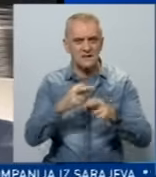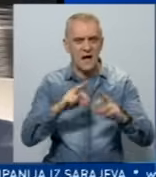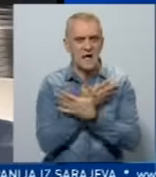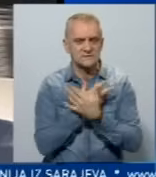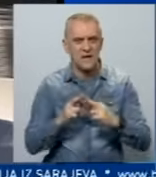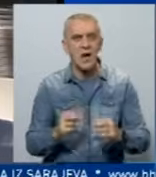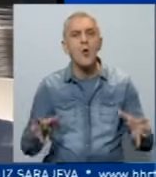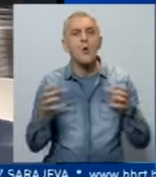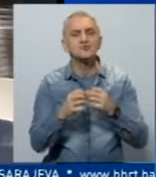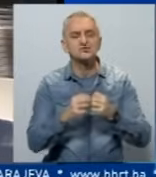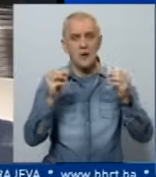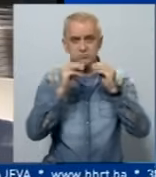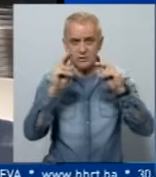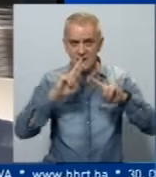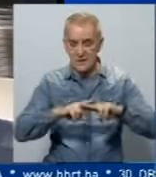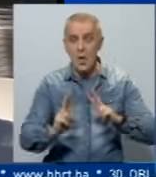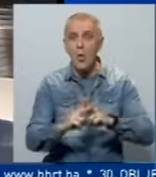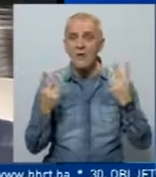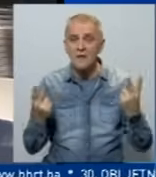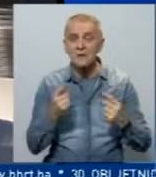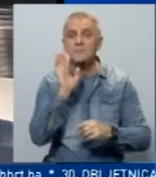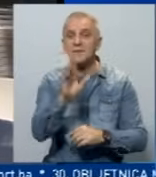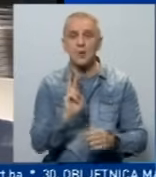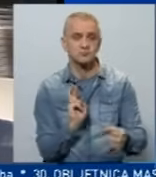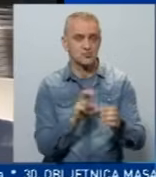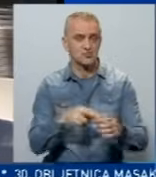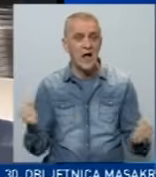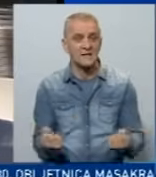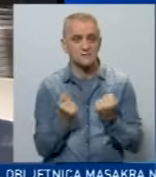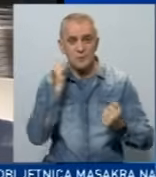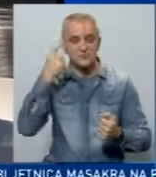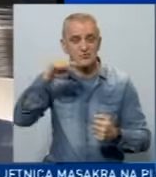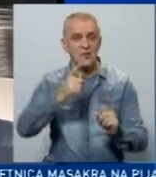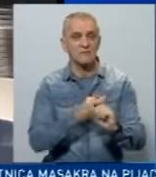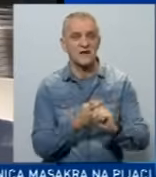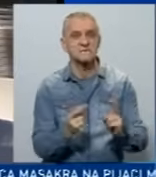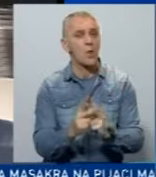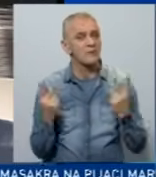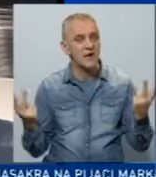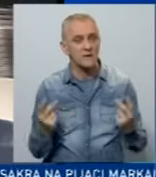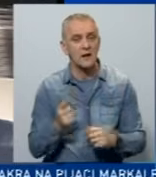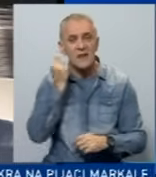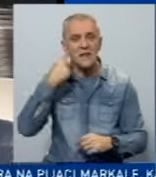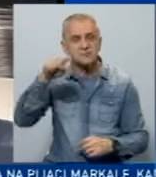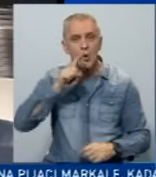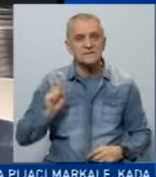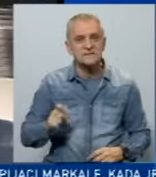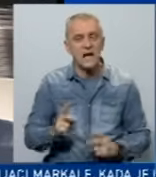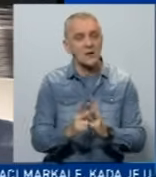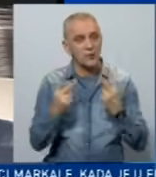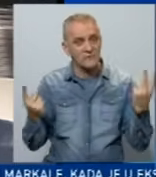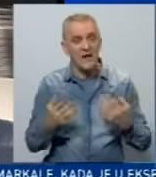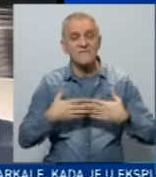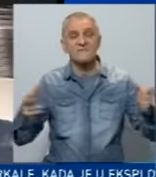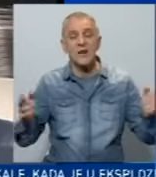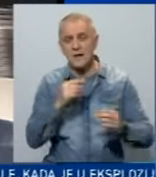u Gazi. Udruženje BH novinari se tako pridružilo aktivnostima Međunarodne federacije novinara, Nacionalnog sindikata